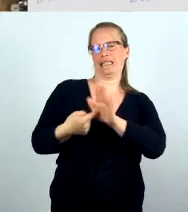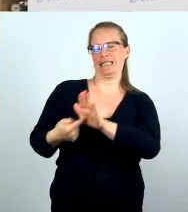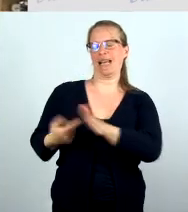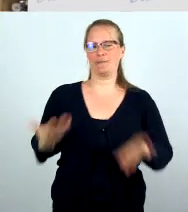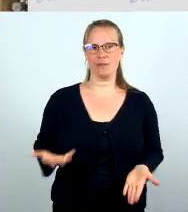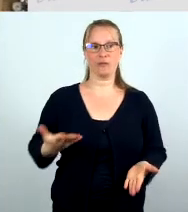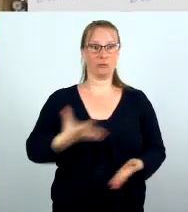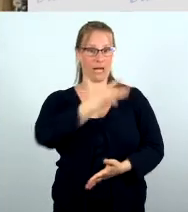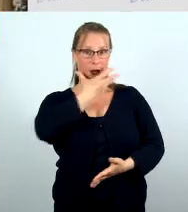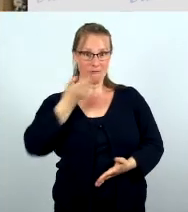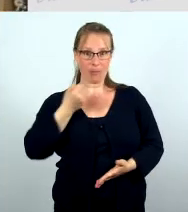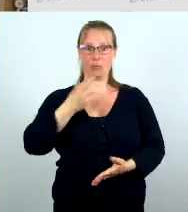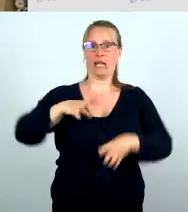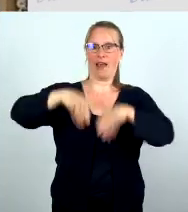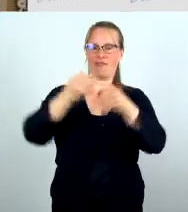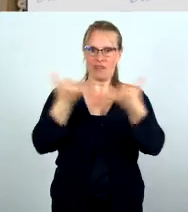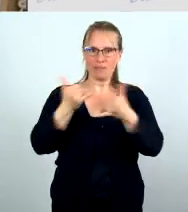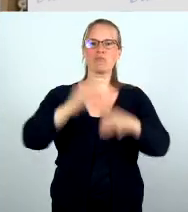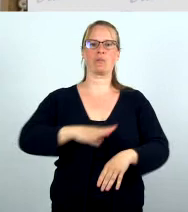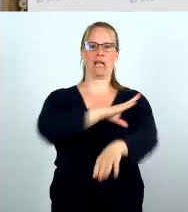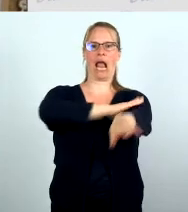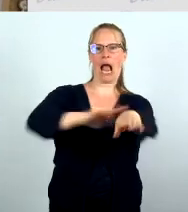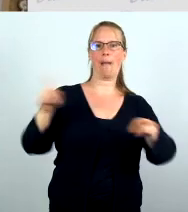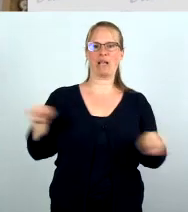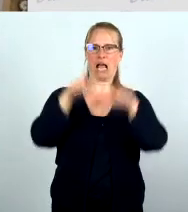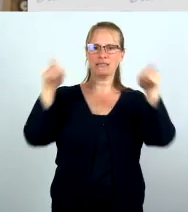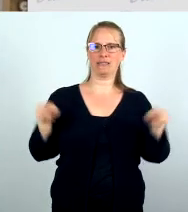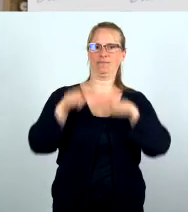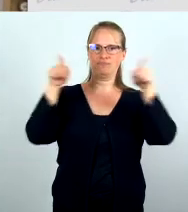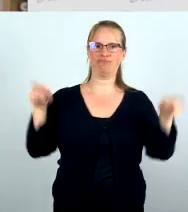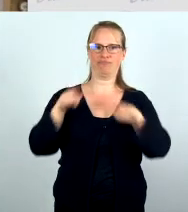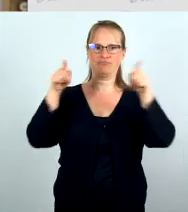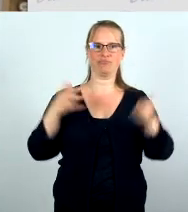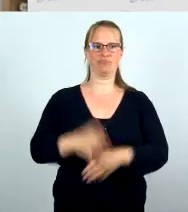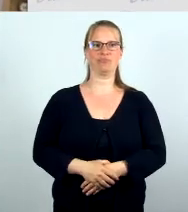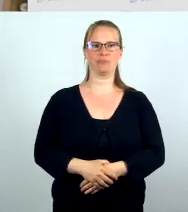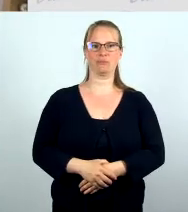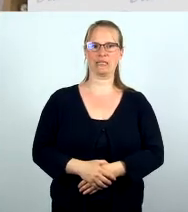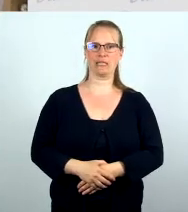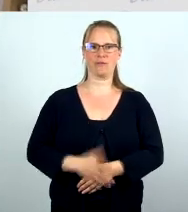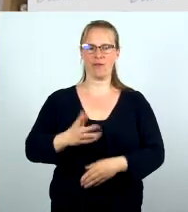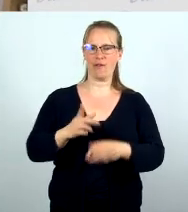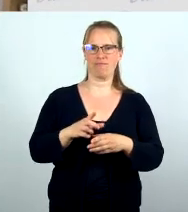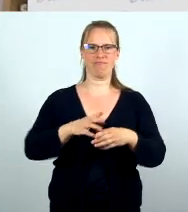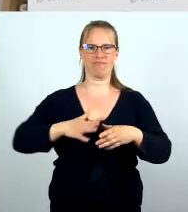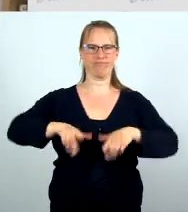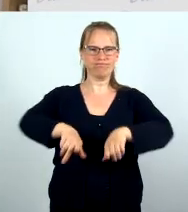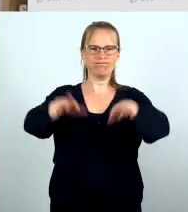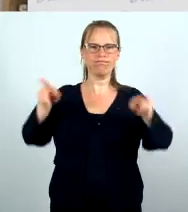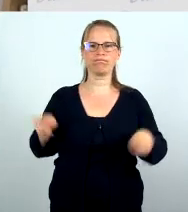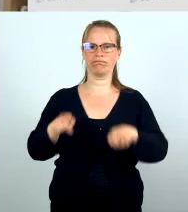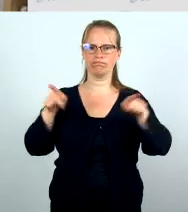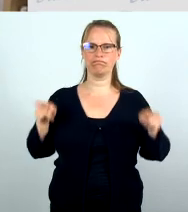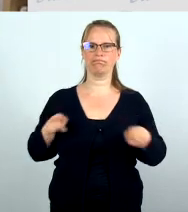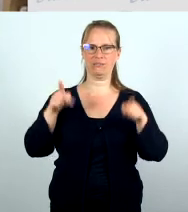Warm-up startet erstmal mit den Armenkreisen und schauen wir, dass ihr hier auf jeden Fall eine schöne Weite hinkriegt, dass schön die Schultern auch